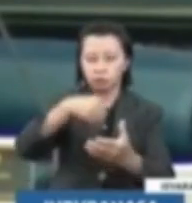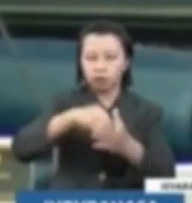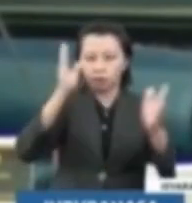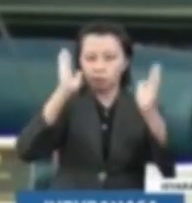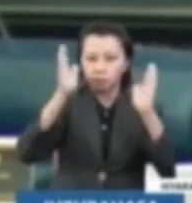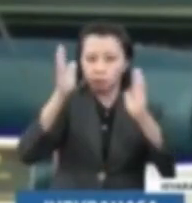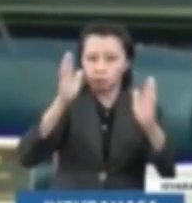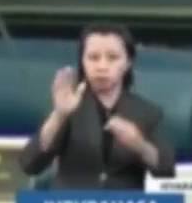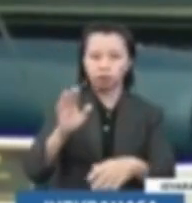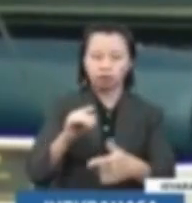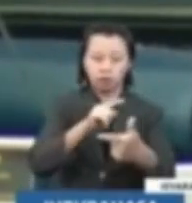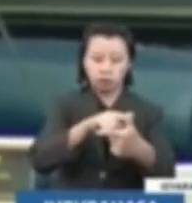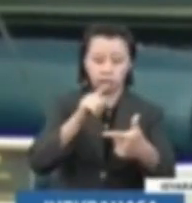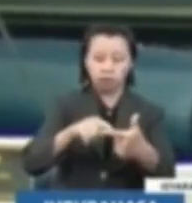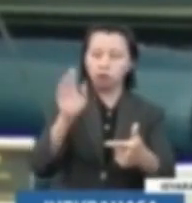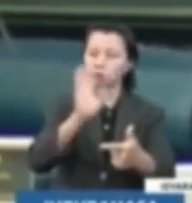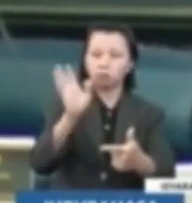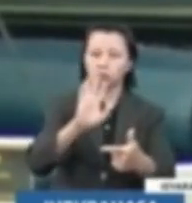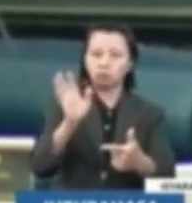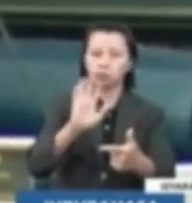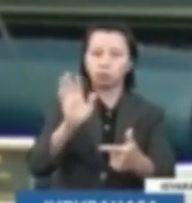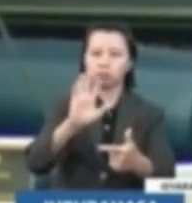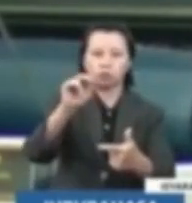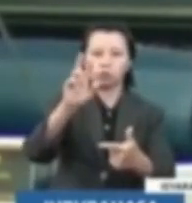Malaysia dan bukan merupakan instrumen